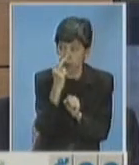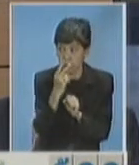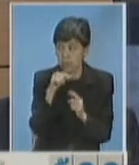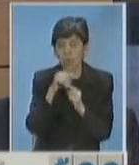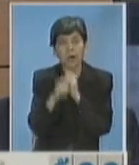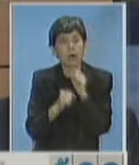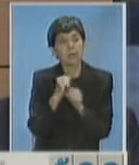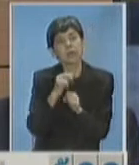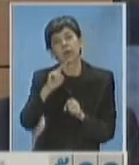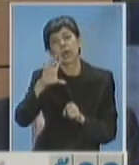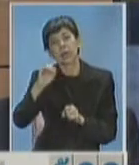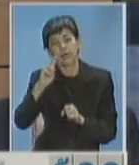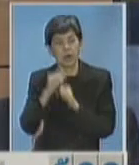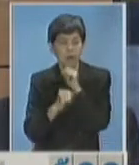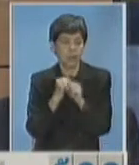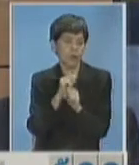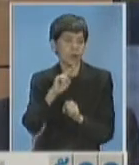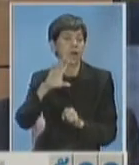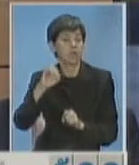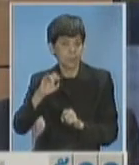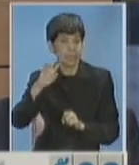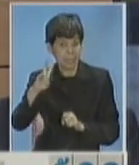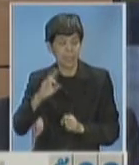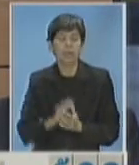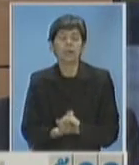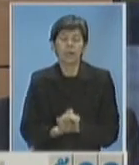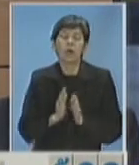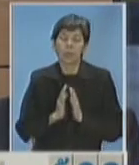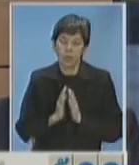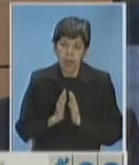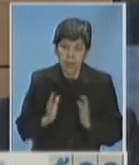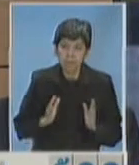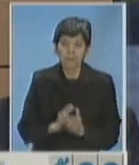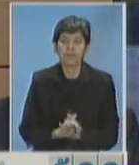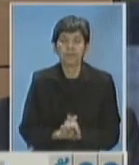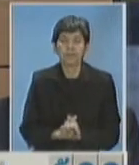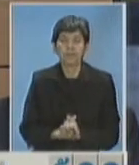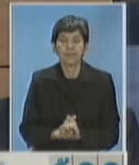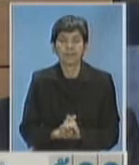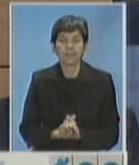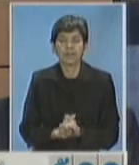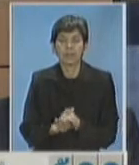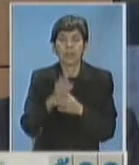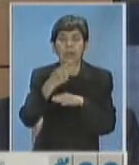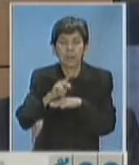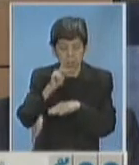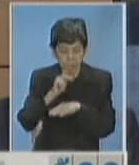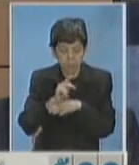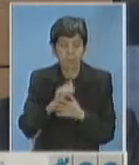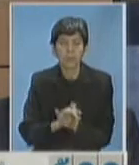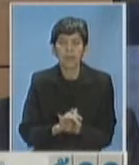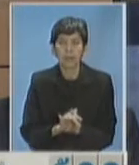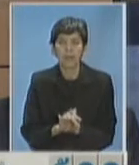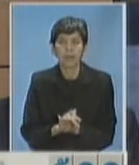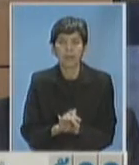ในปี2556และ2557ก็ขอกราบขอบพระคุณท่านประธานครับก